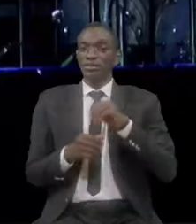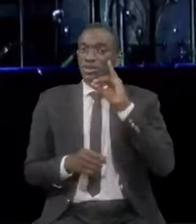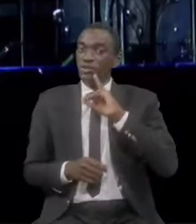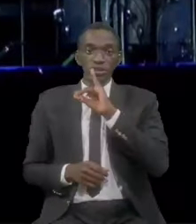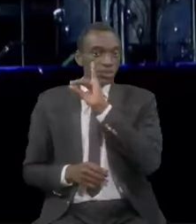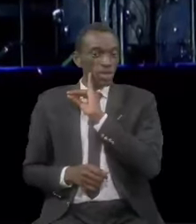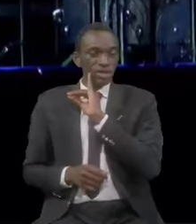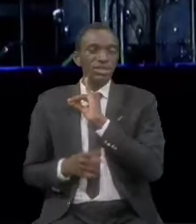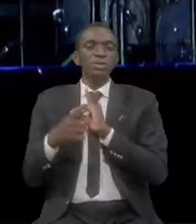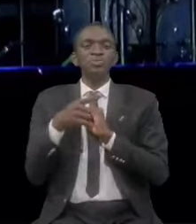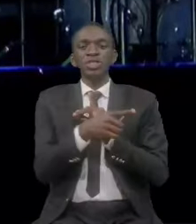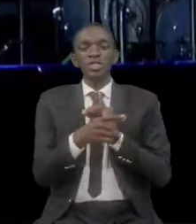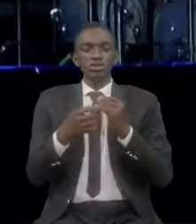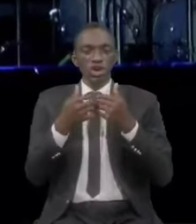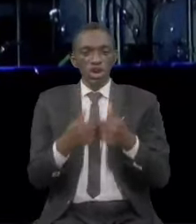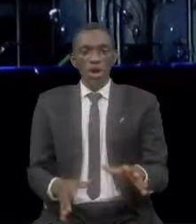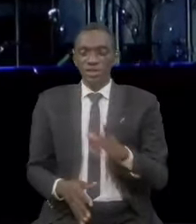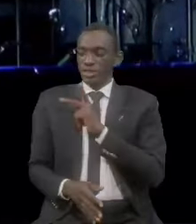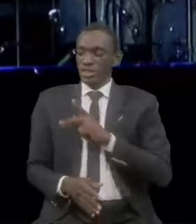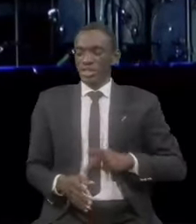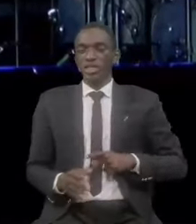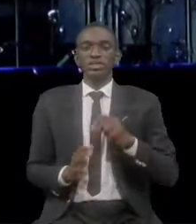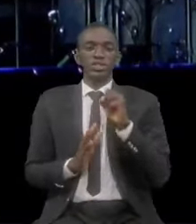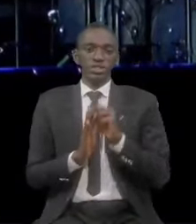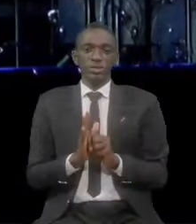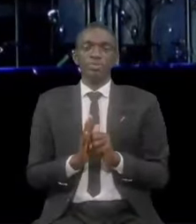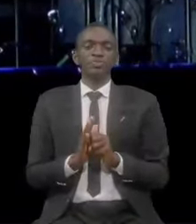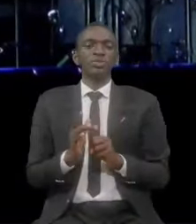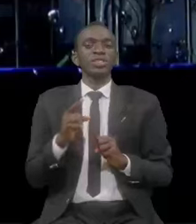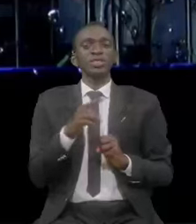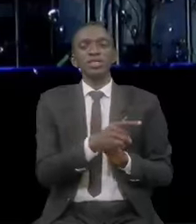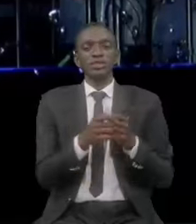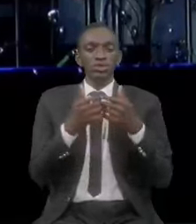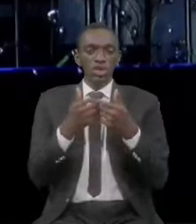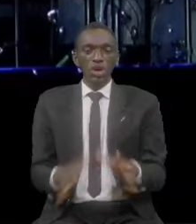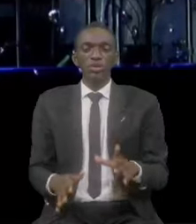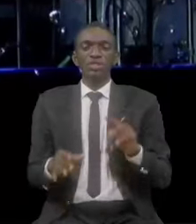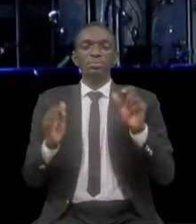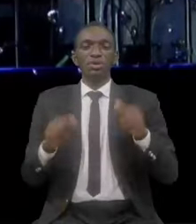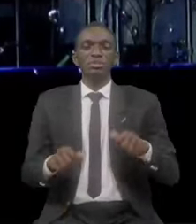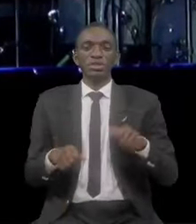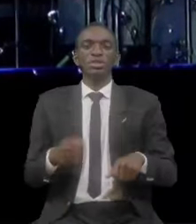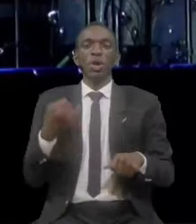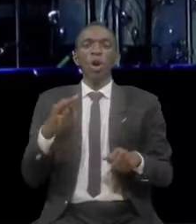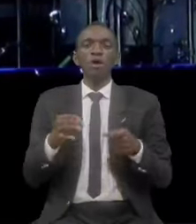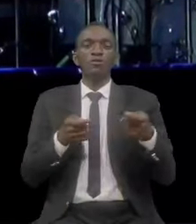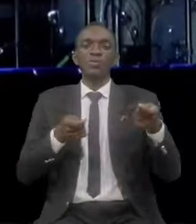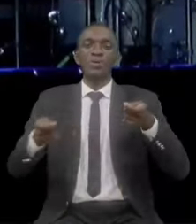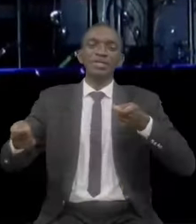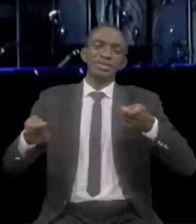Il a perdu la royauté. Il a perdu la possibilité de régner.